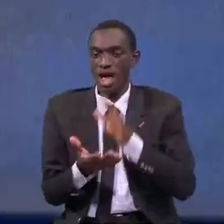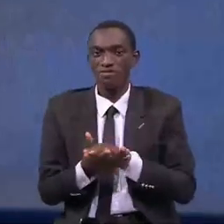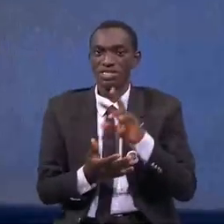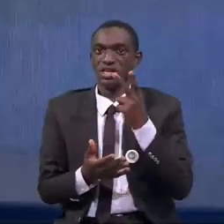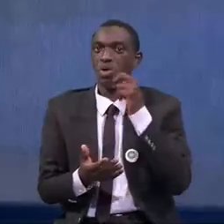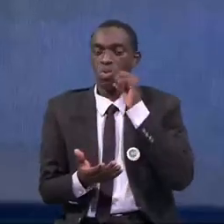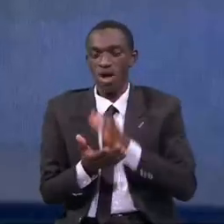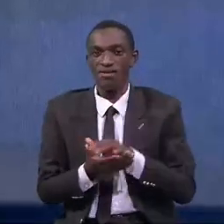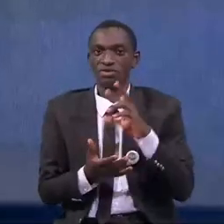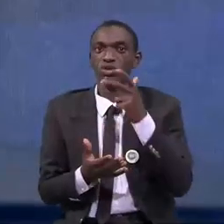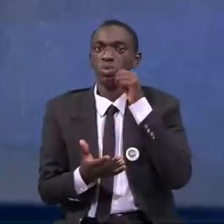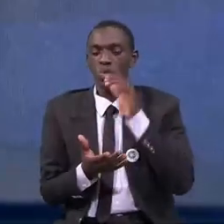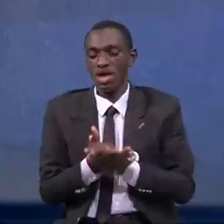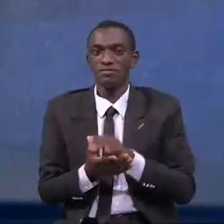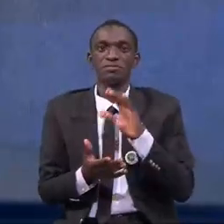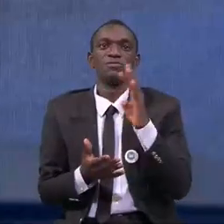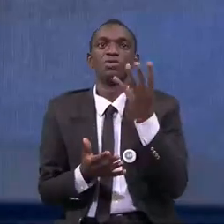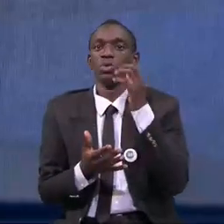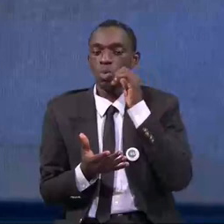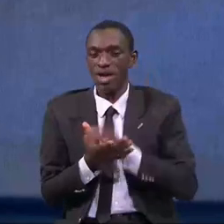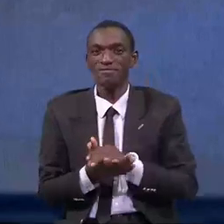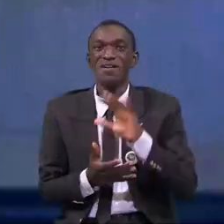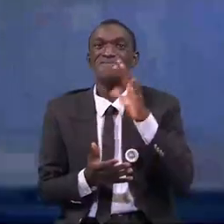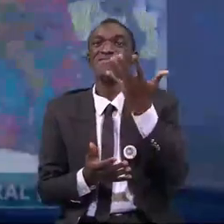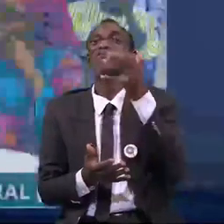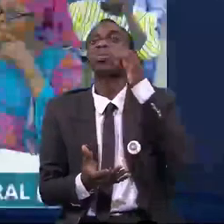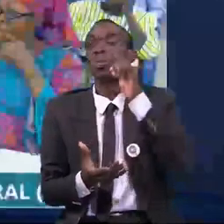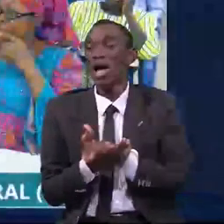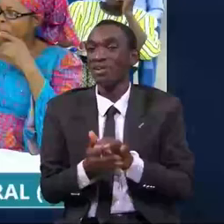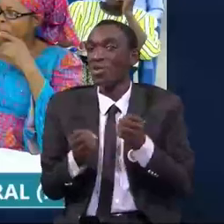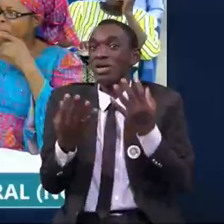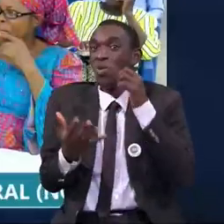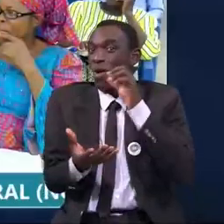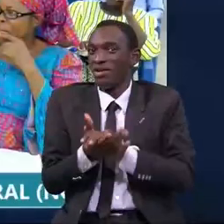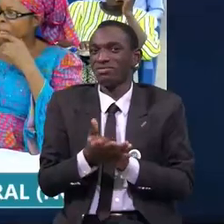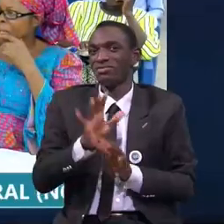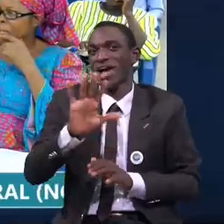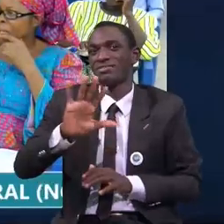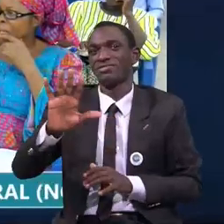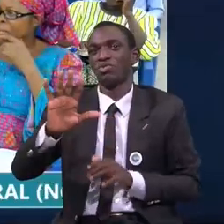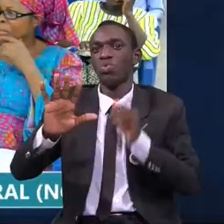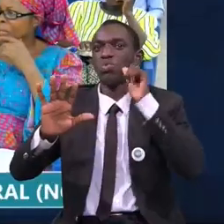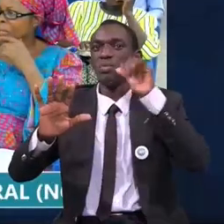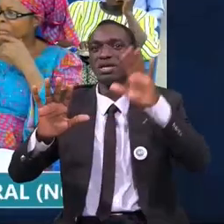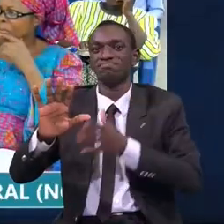bien dans dans la famille papa a pris CQ femme avant de